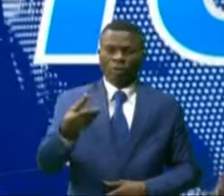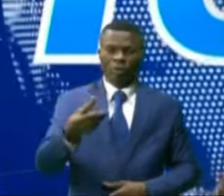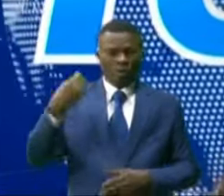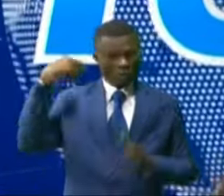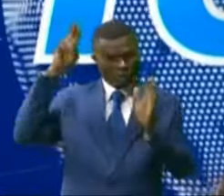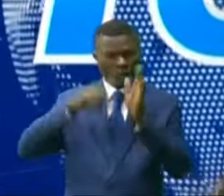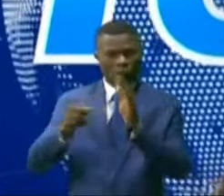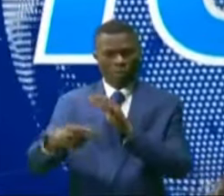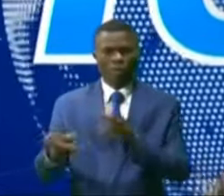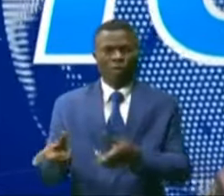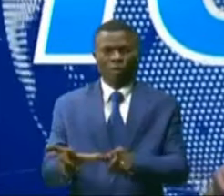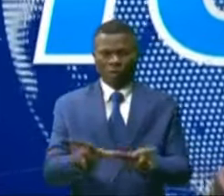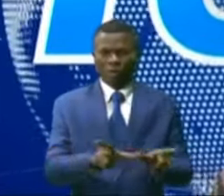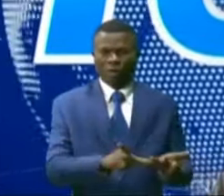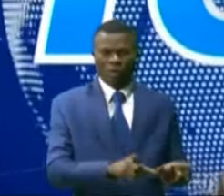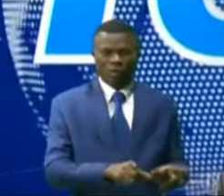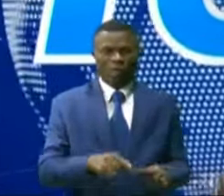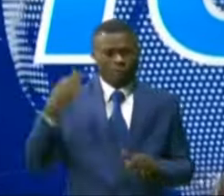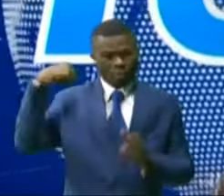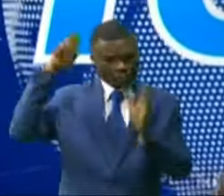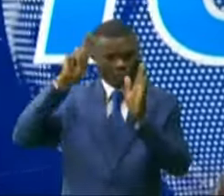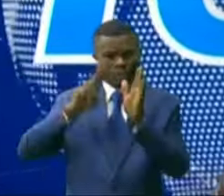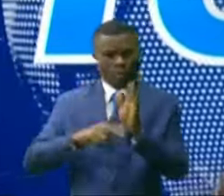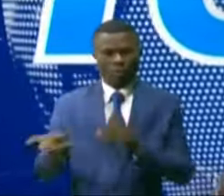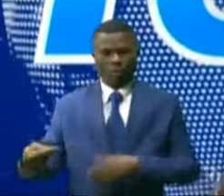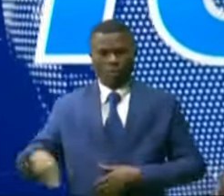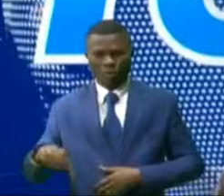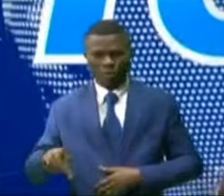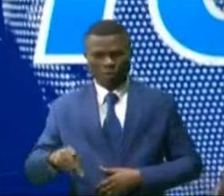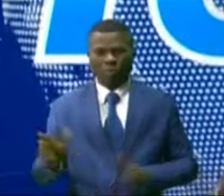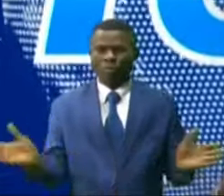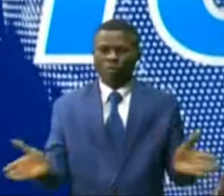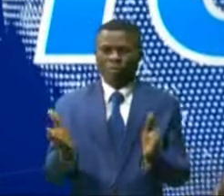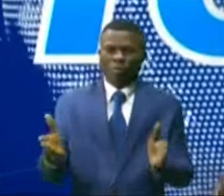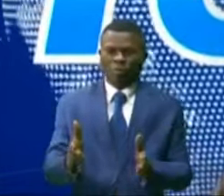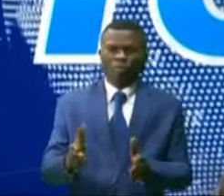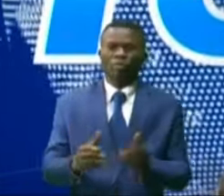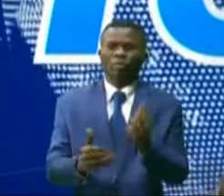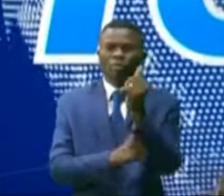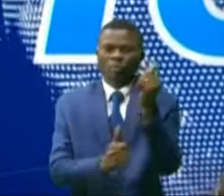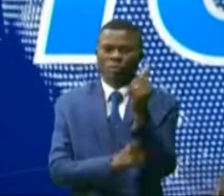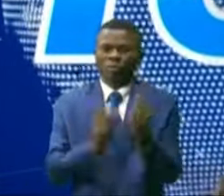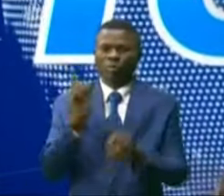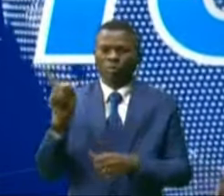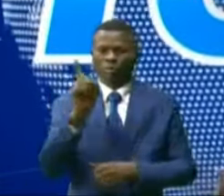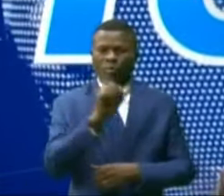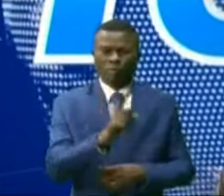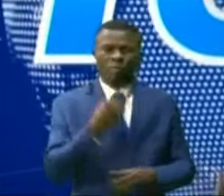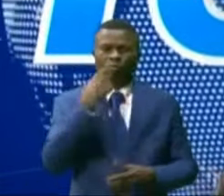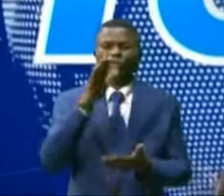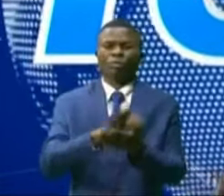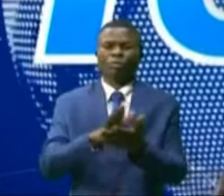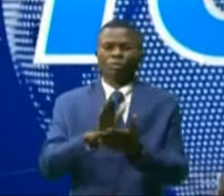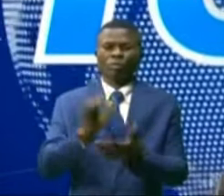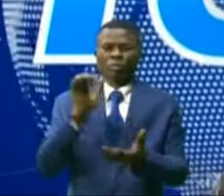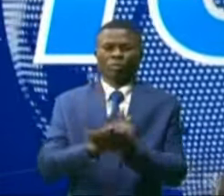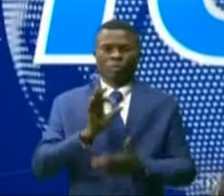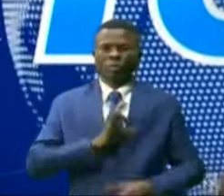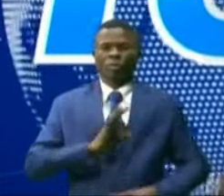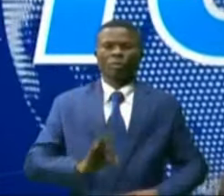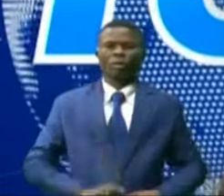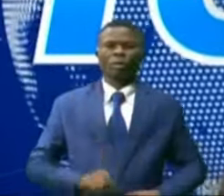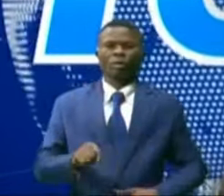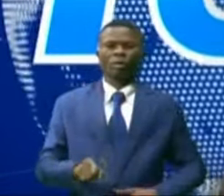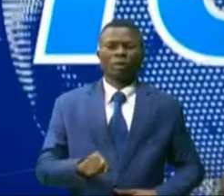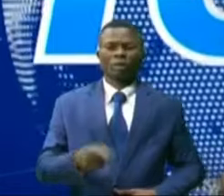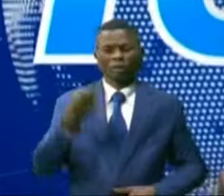gouvernement provincial du Lualaba. Le gouverneur de province a encouragé chaque participant et a remercié la première dame Denise